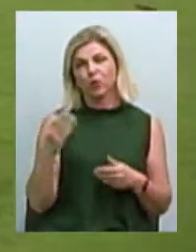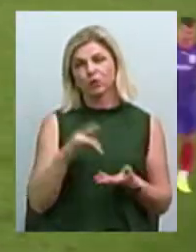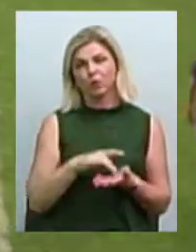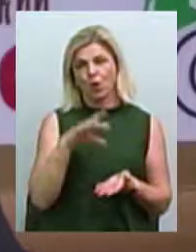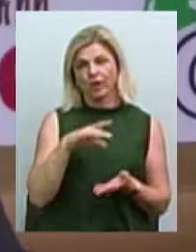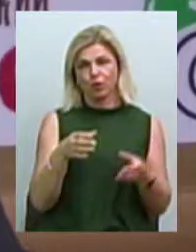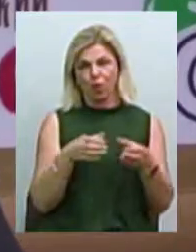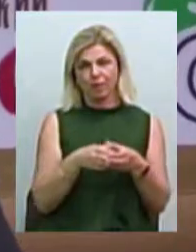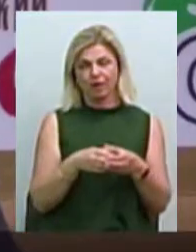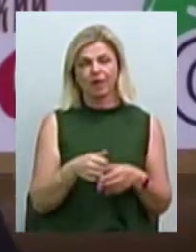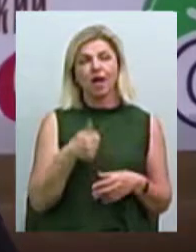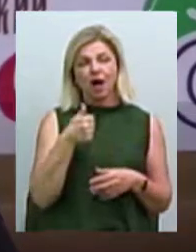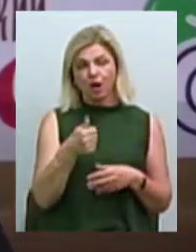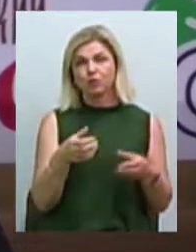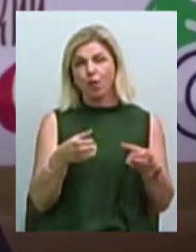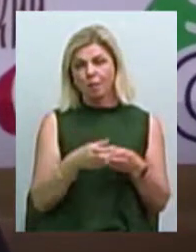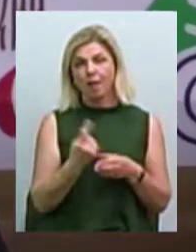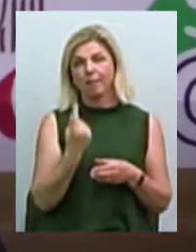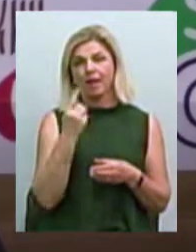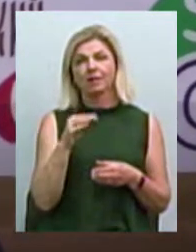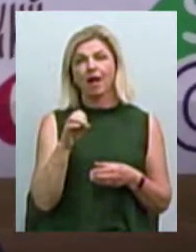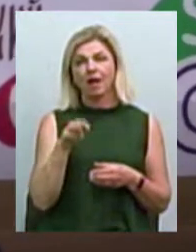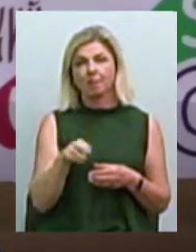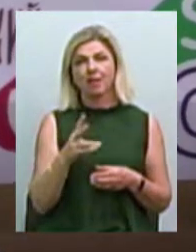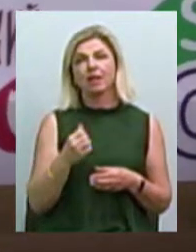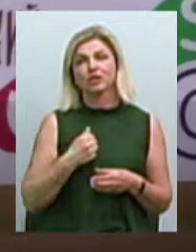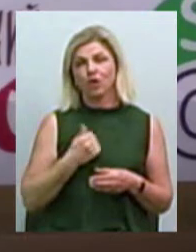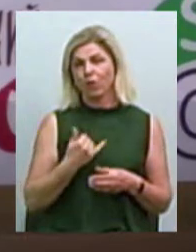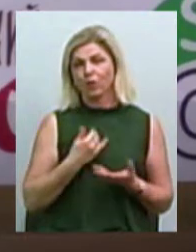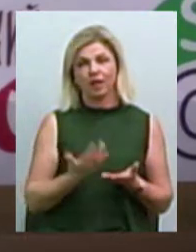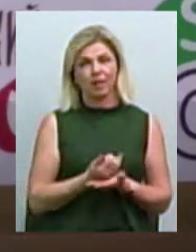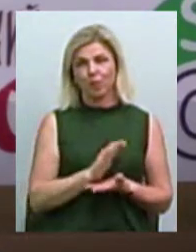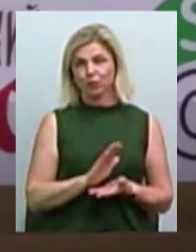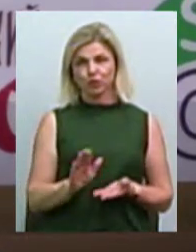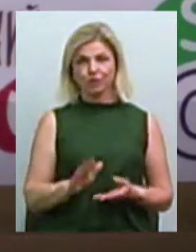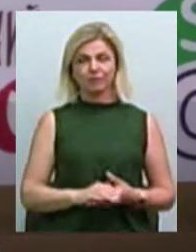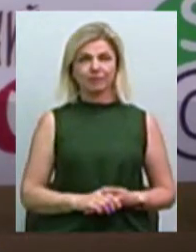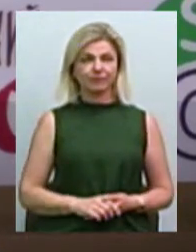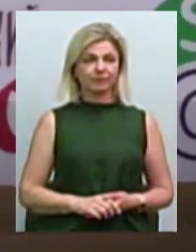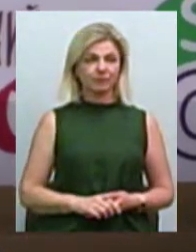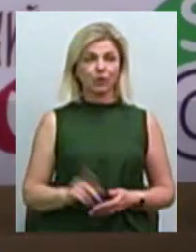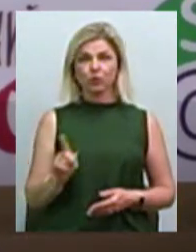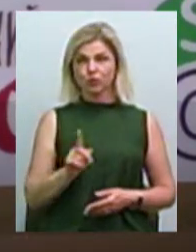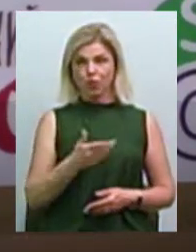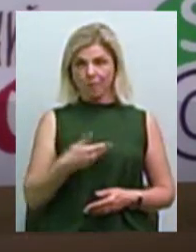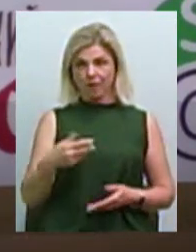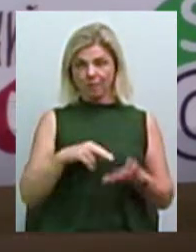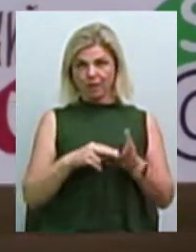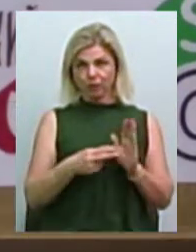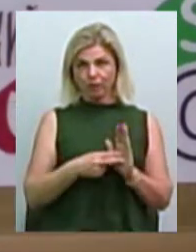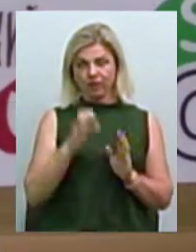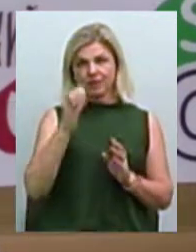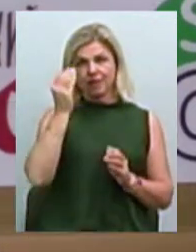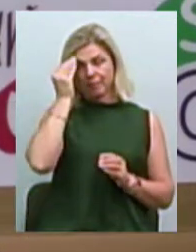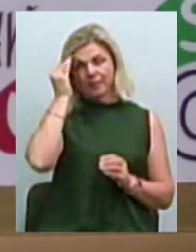з хорошою командою. Перший тайм, на жаль, у нас не вийшло те, що ми запланували з точки зору